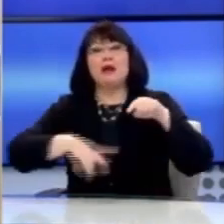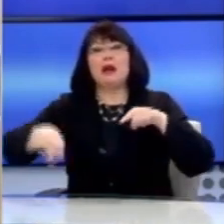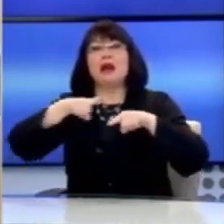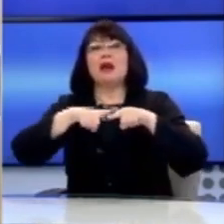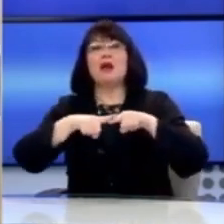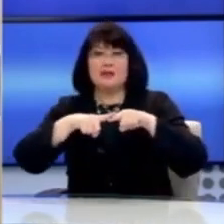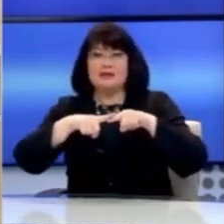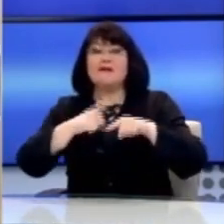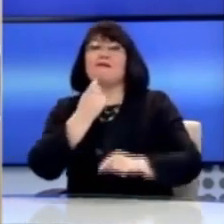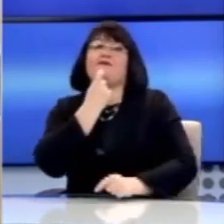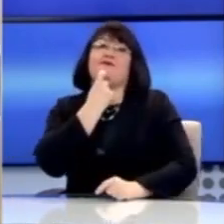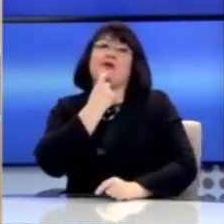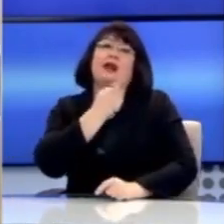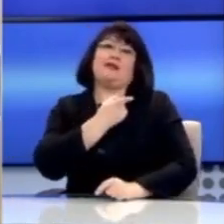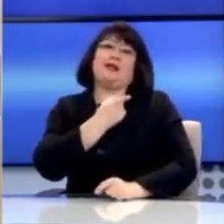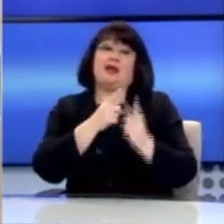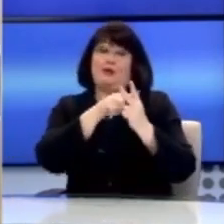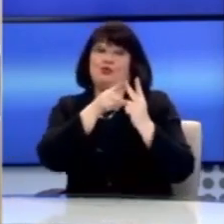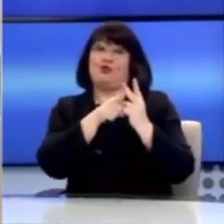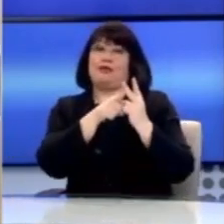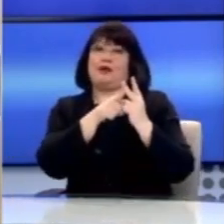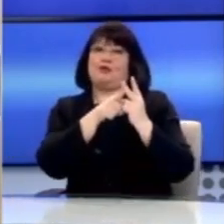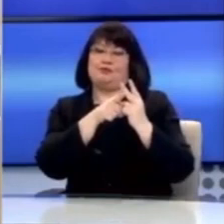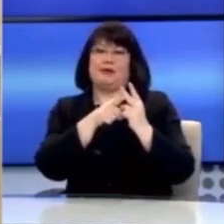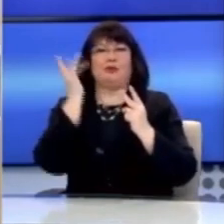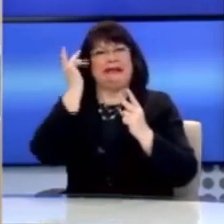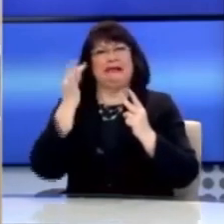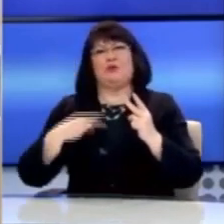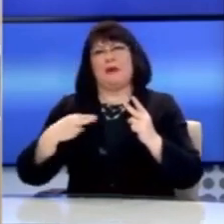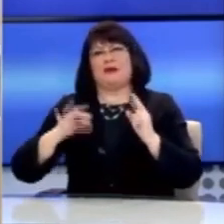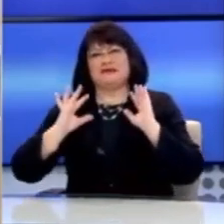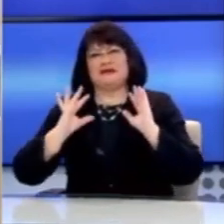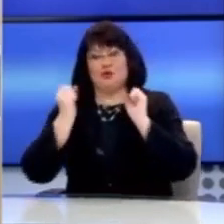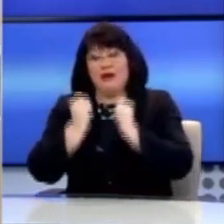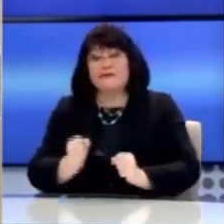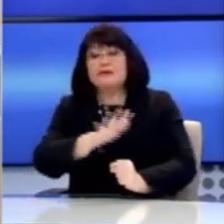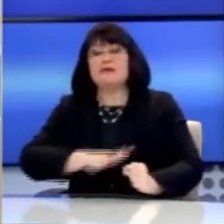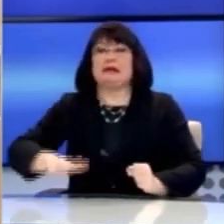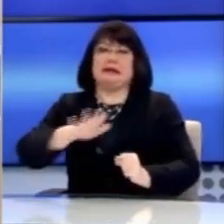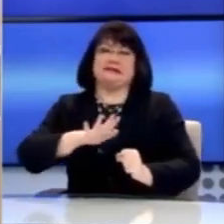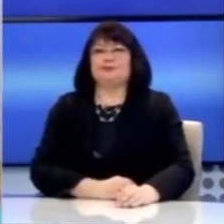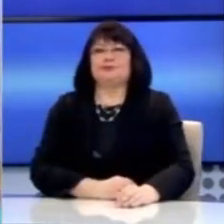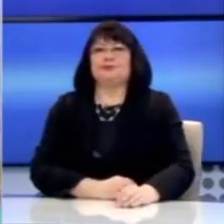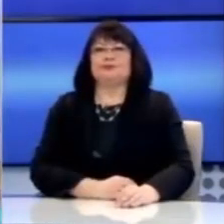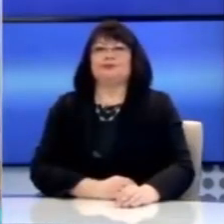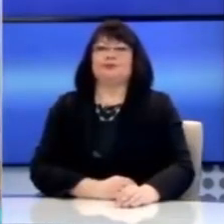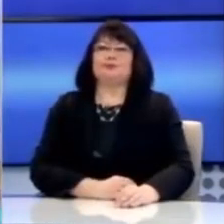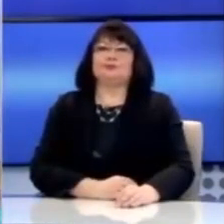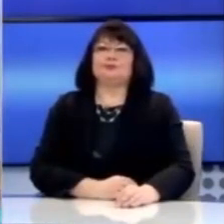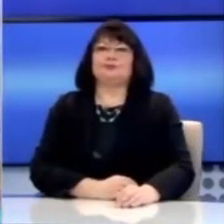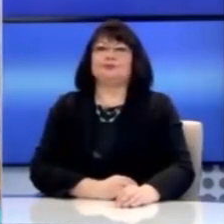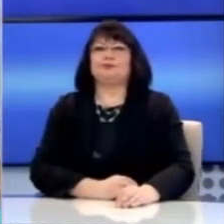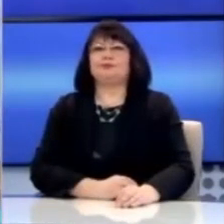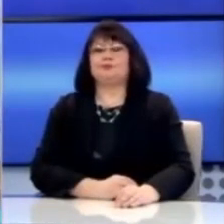και η Φιλανδία. Αυτή λοιπόν είναι η κατάσταση που επικρατεί σήμερα στη χώρα μας. Στην